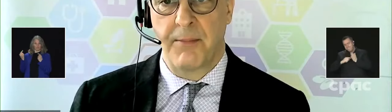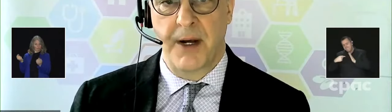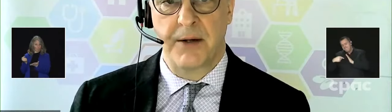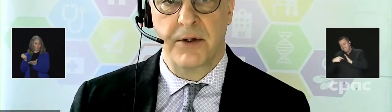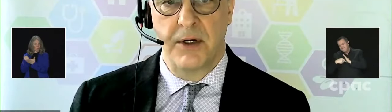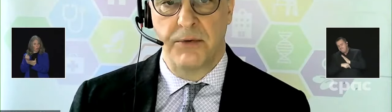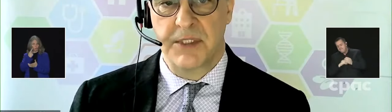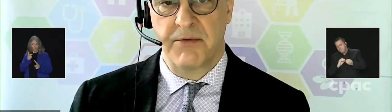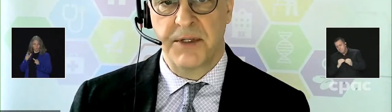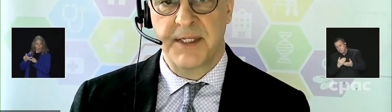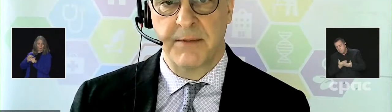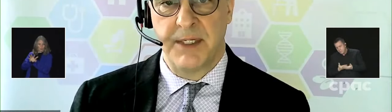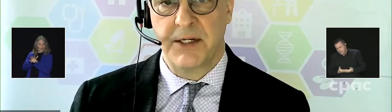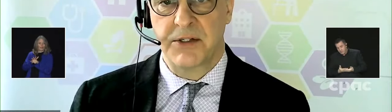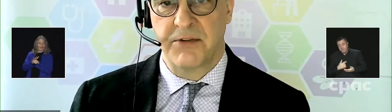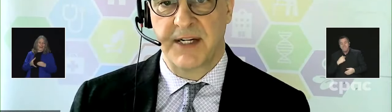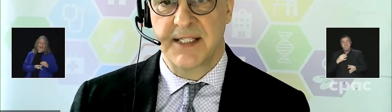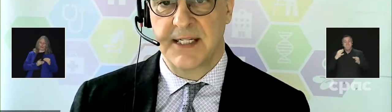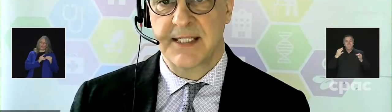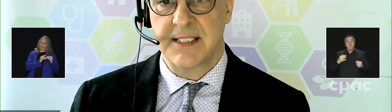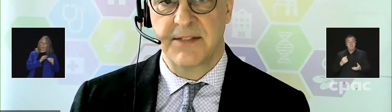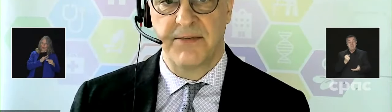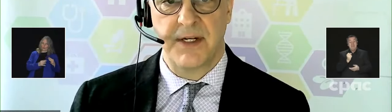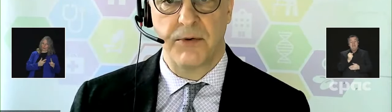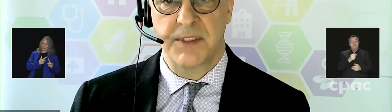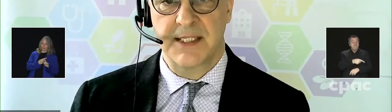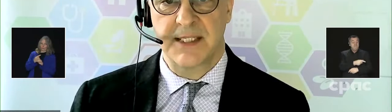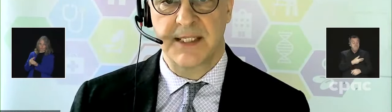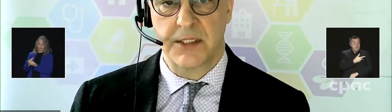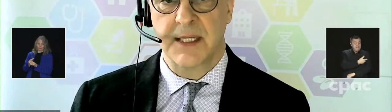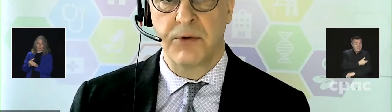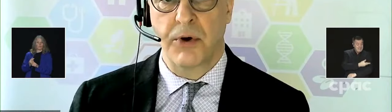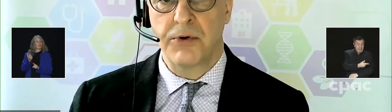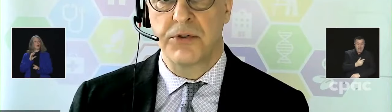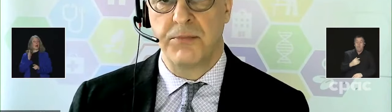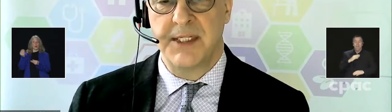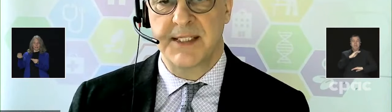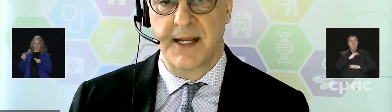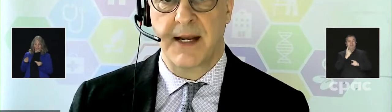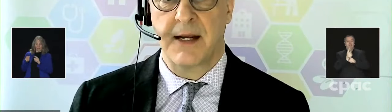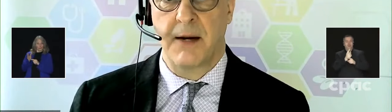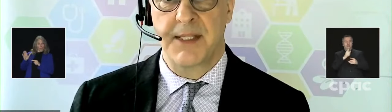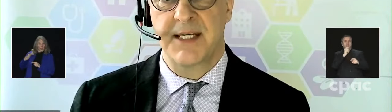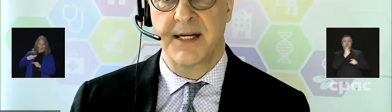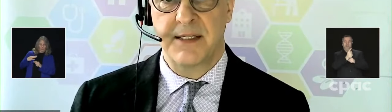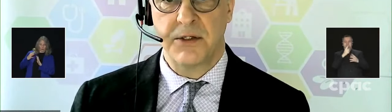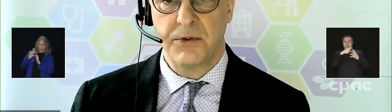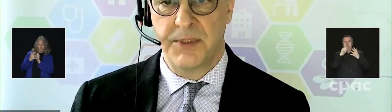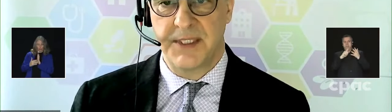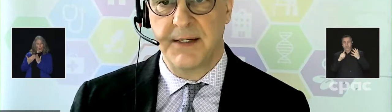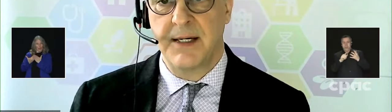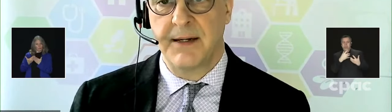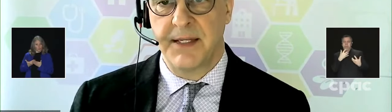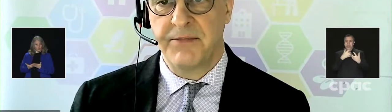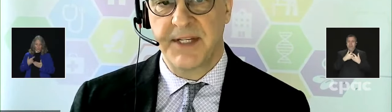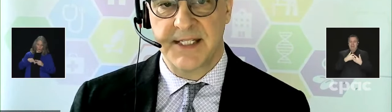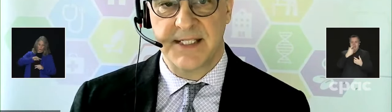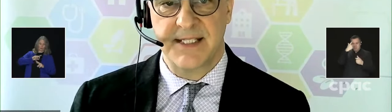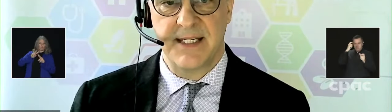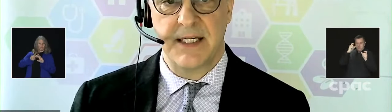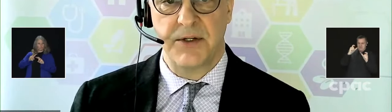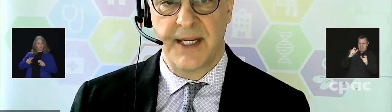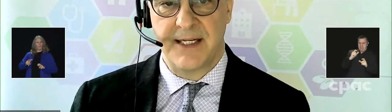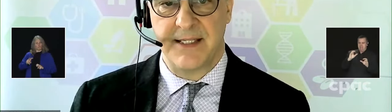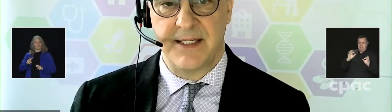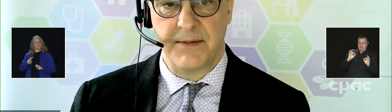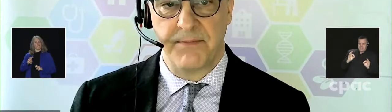données probantes, nous avons déterminé que ce vaccin est satisfait aux exigences rigoureuses du ministère en matière d'innocuité,